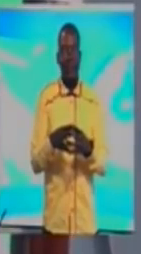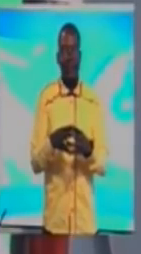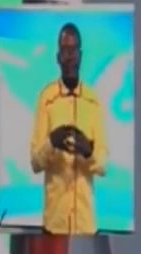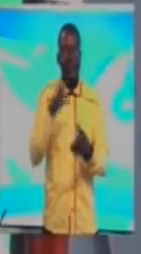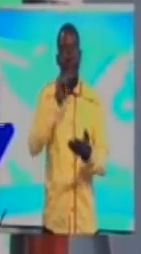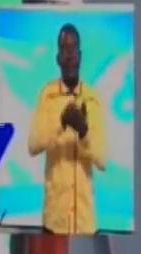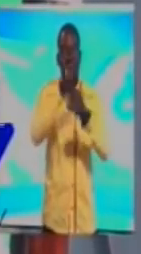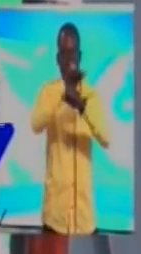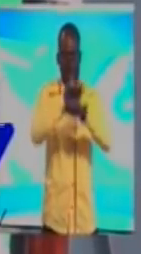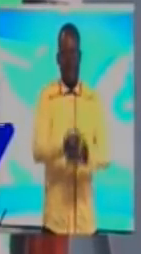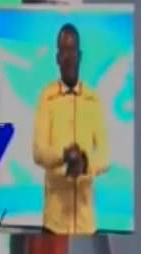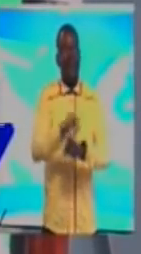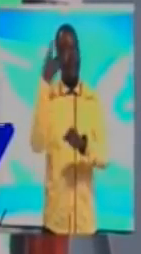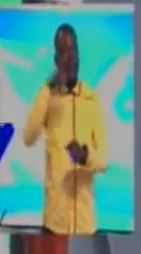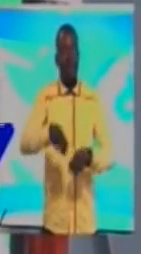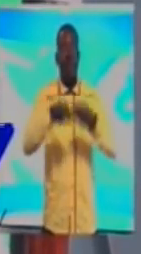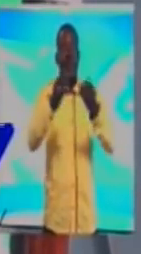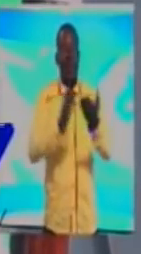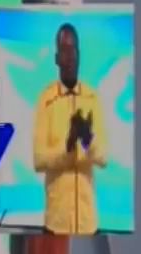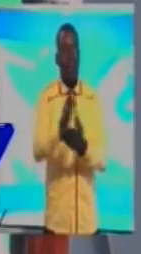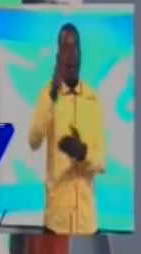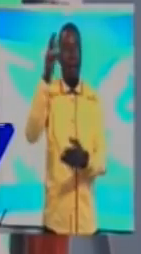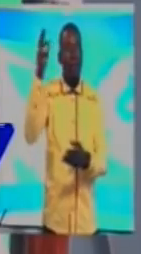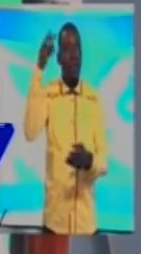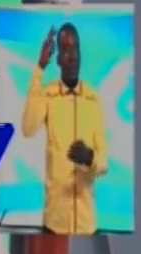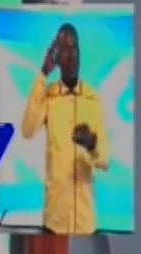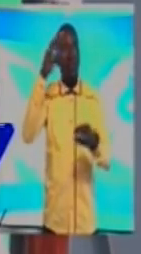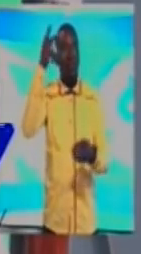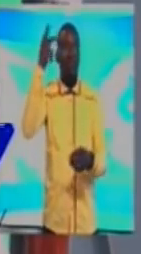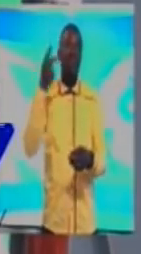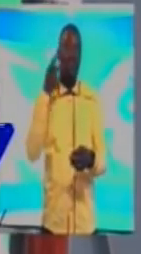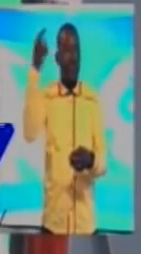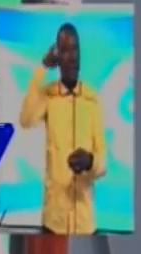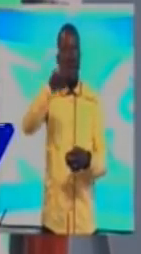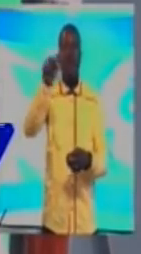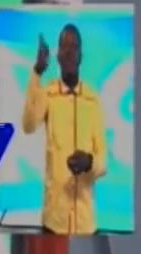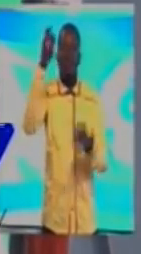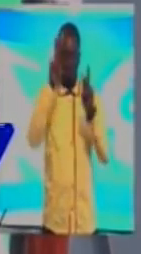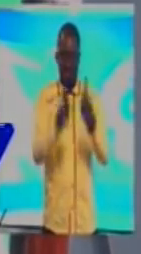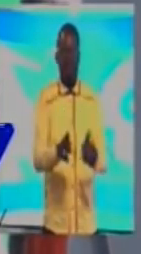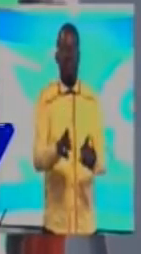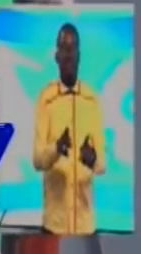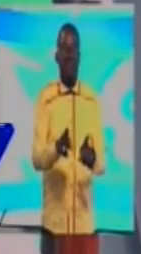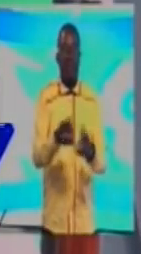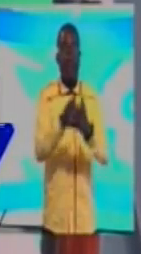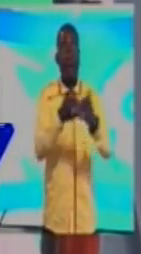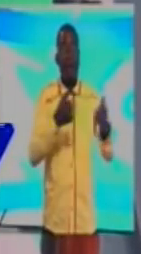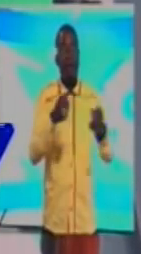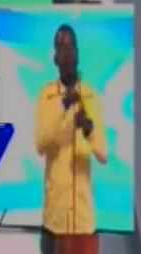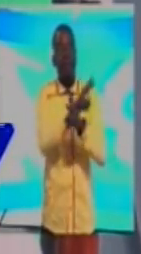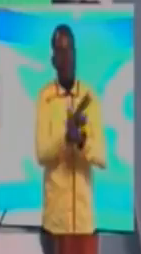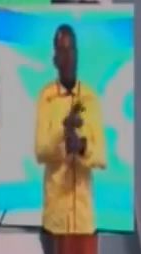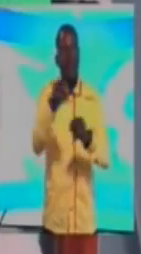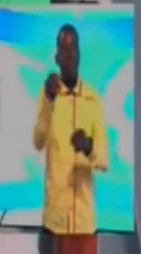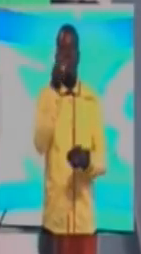C'est la tradition qui nous a été léguée par nos pères, nos grands-pères et nos arrière-grands-pères. Avant de consommer les nouvelles